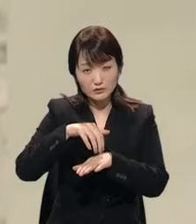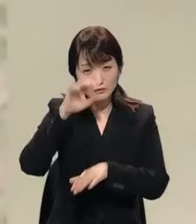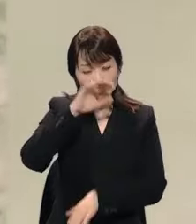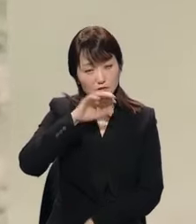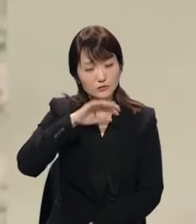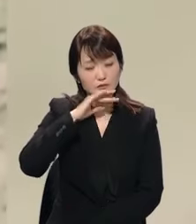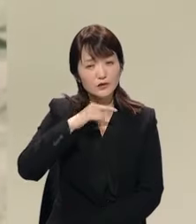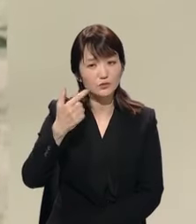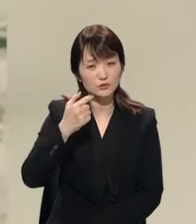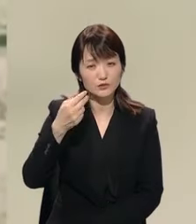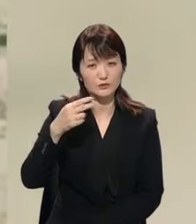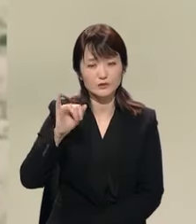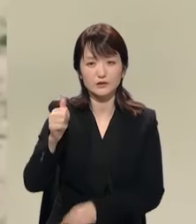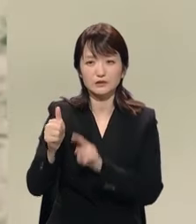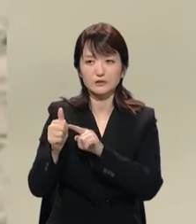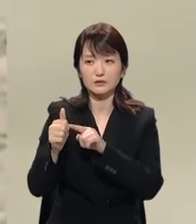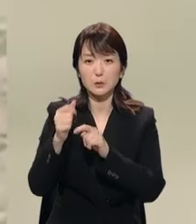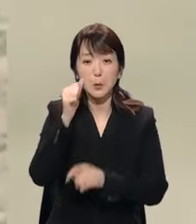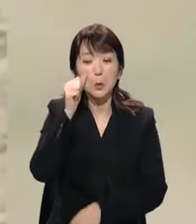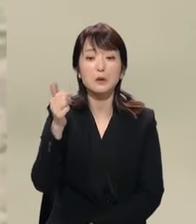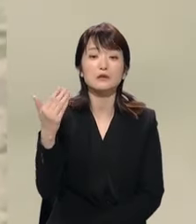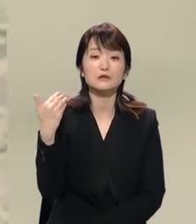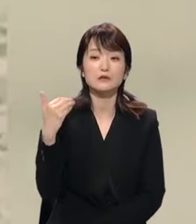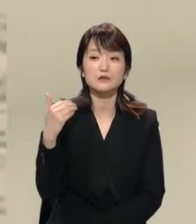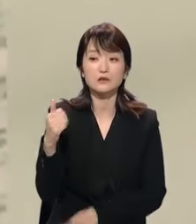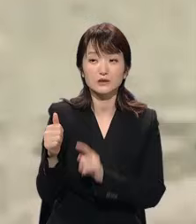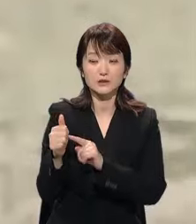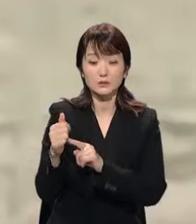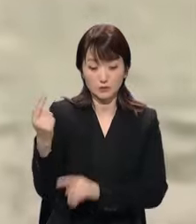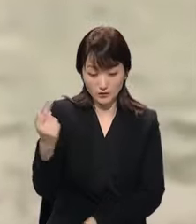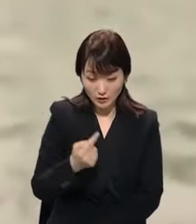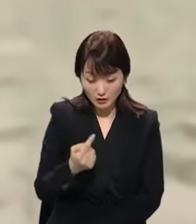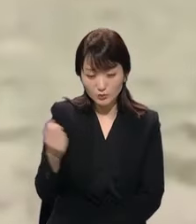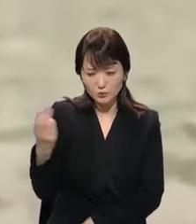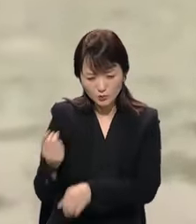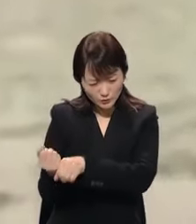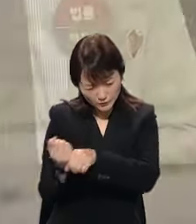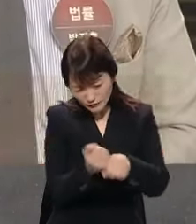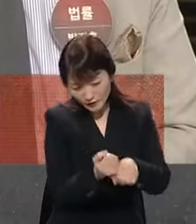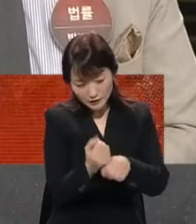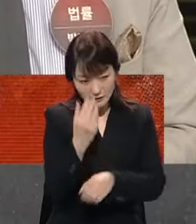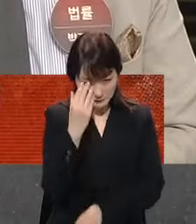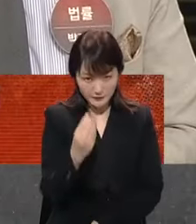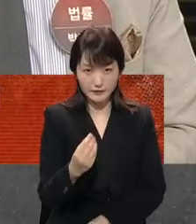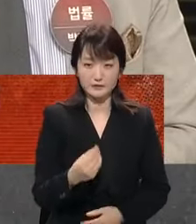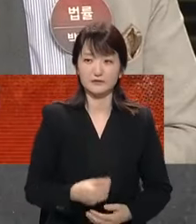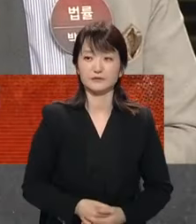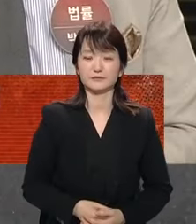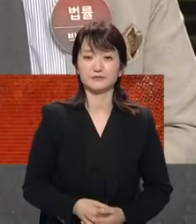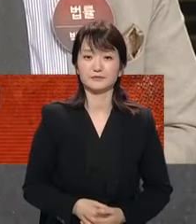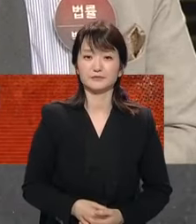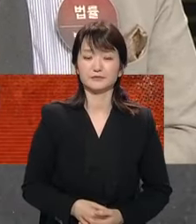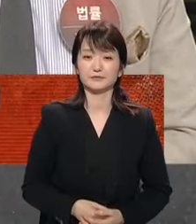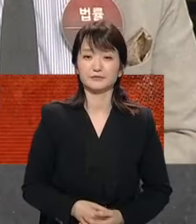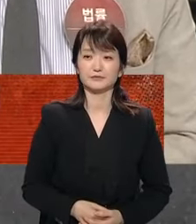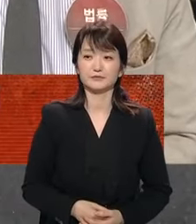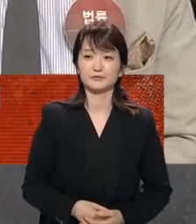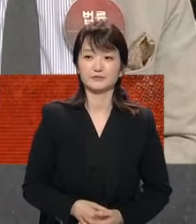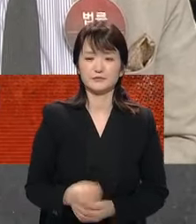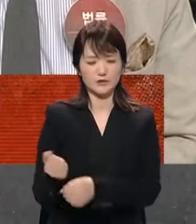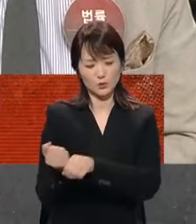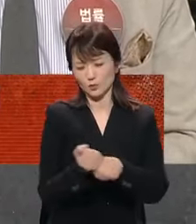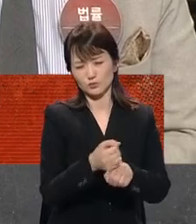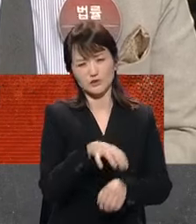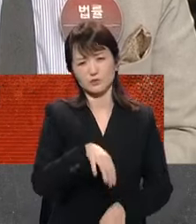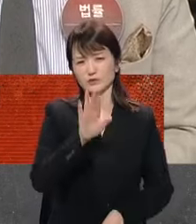사람이 있었는데 5개월 전에도 아마 저 사람이 저기서 하는 것들을 봤던 거 같아요 골프하는 모습을 골프장도